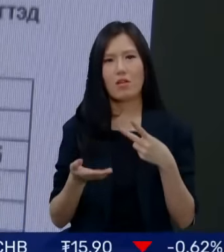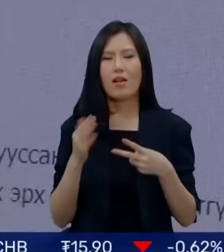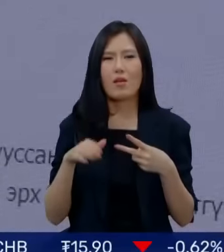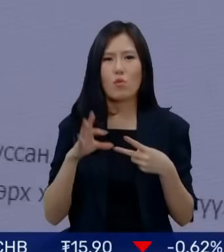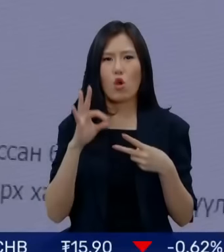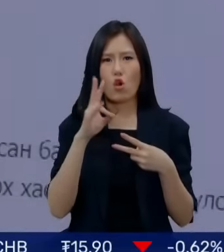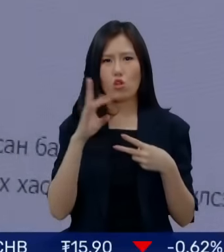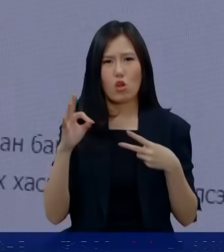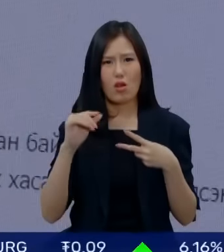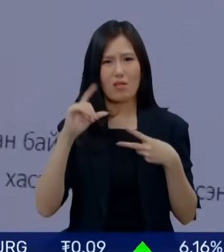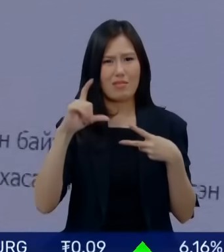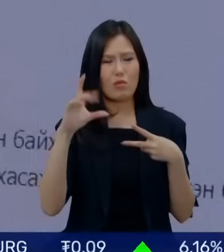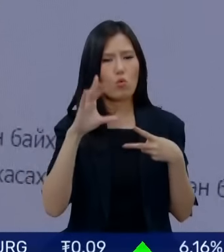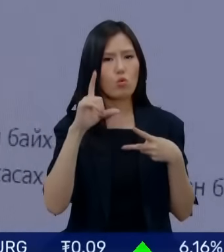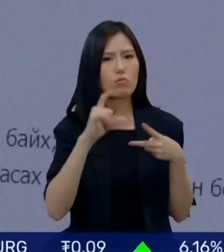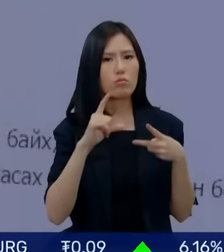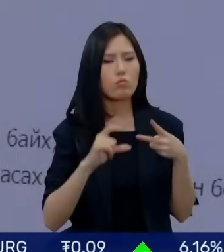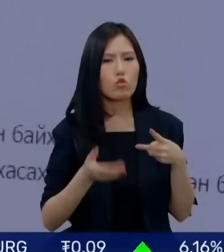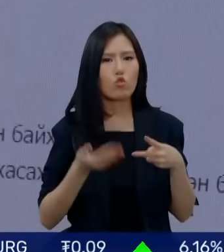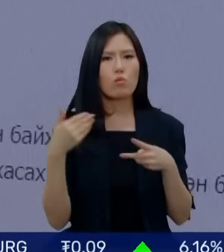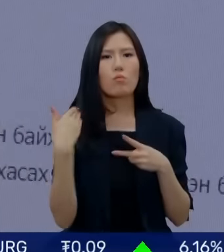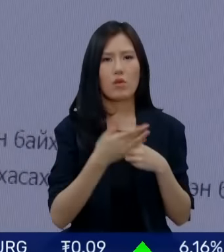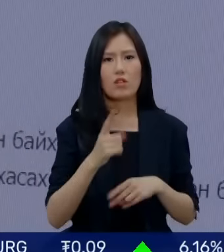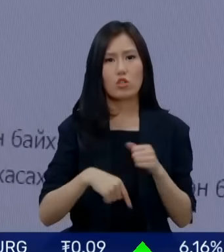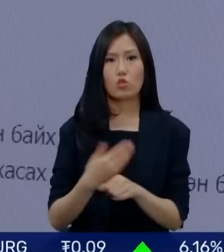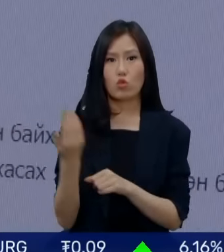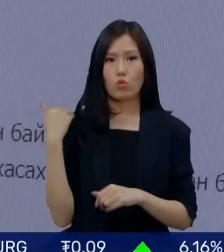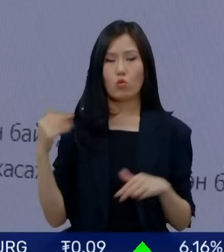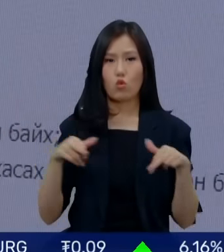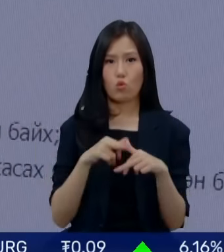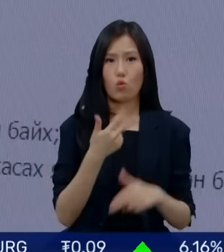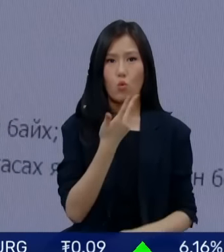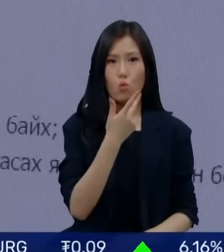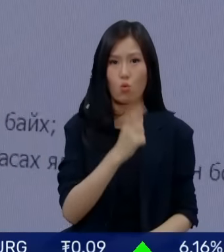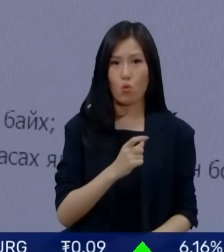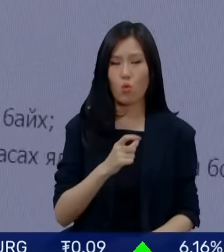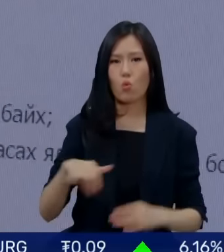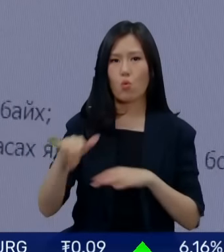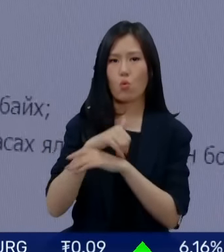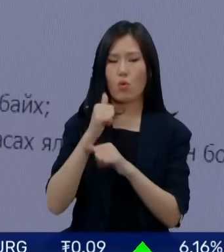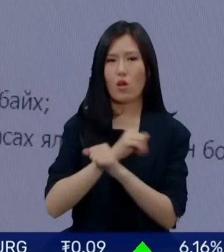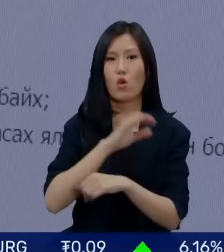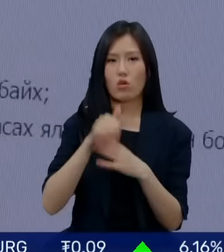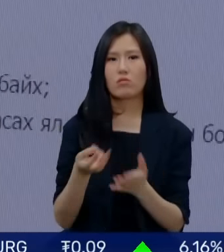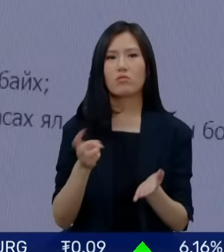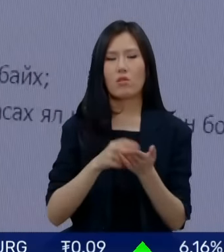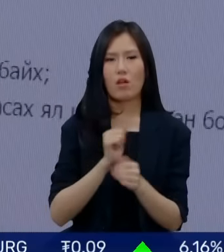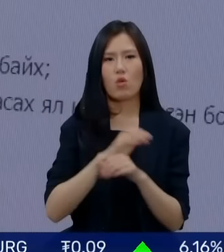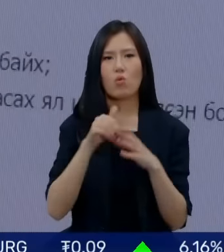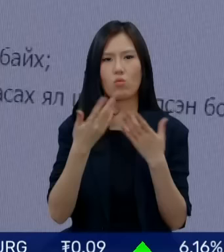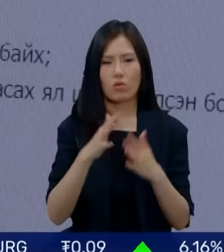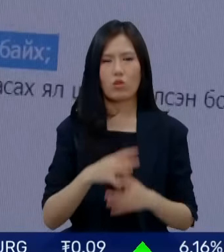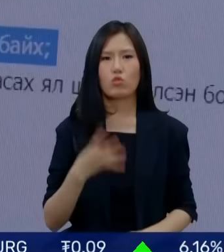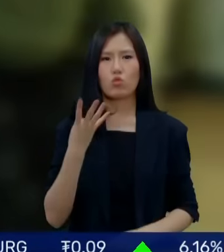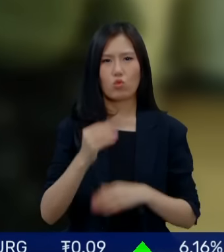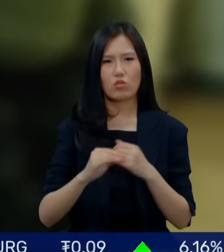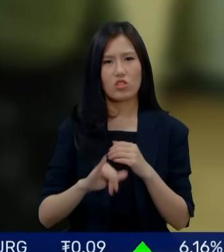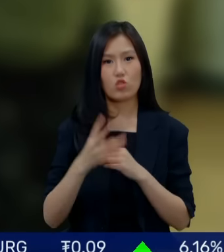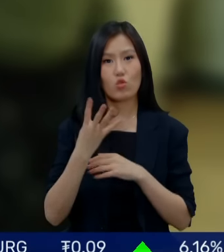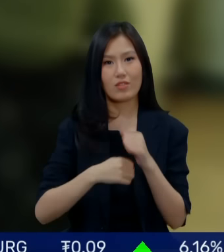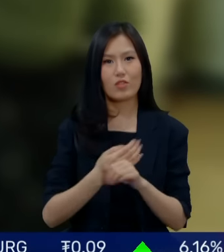зэрэг боломжийг олгодог байна. Өнгөрсөн жилийн тухайд хөгжлийн бэрхшээлтэй 3 иргэн төрийн албаны шалгалтанд тэнцэж ажилд оржээ. Өнгөрсөн 4 жилийн хугацаанд